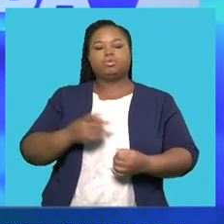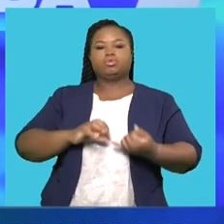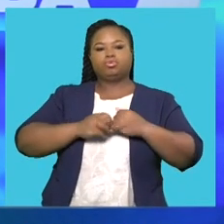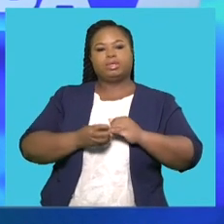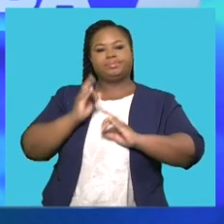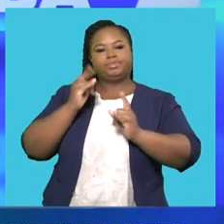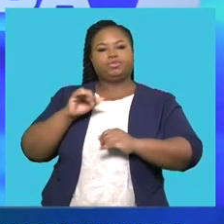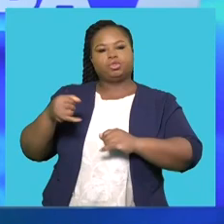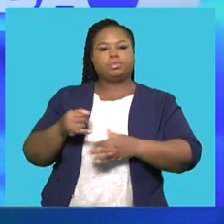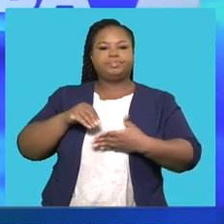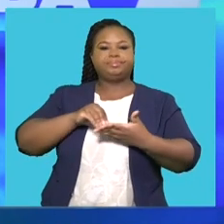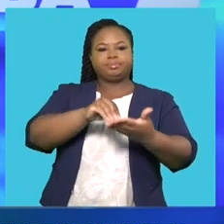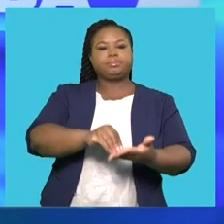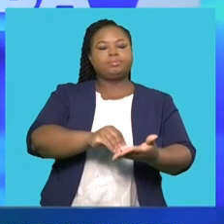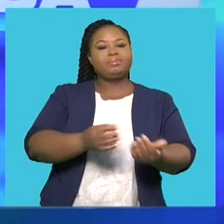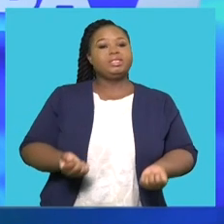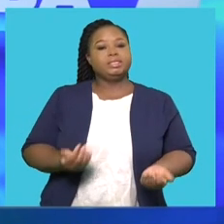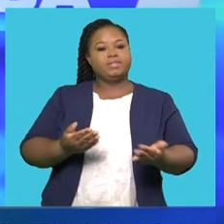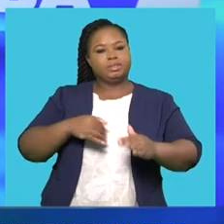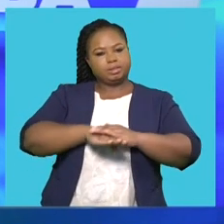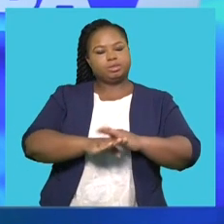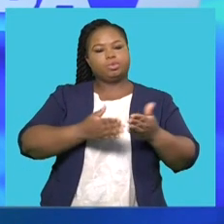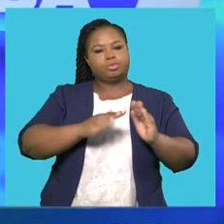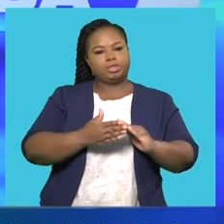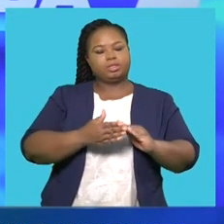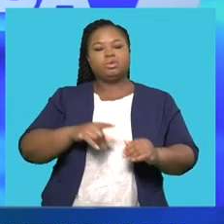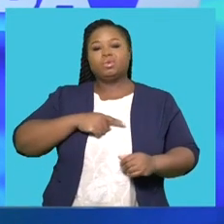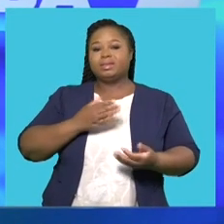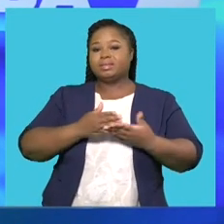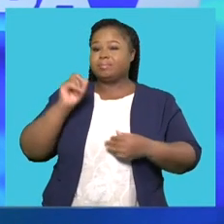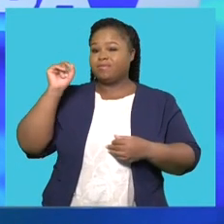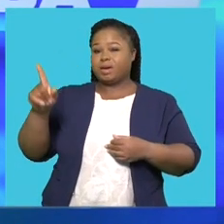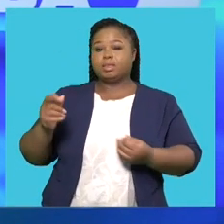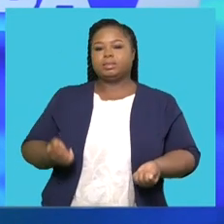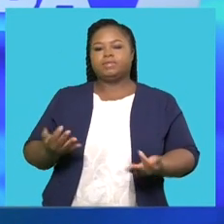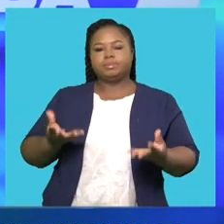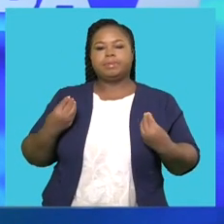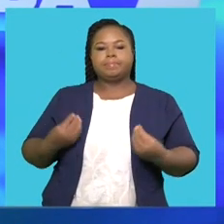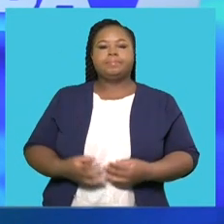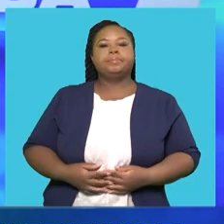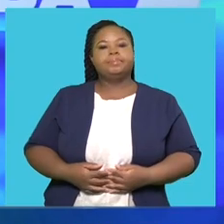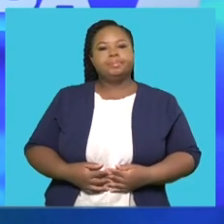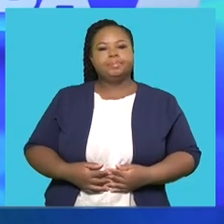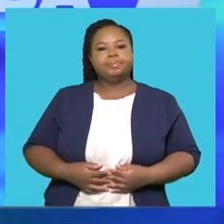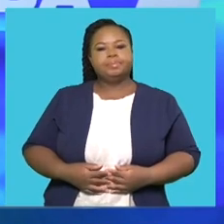yedolobha yokusondeza izinsiza kubantu ukuze bengahamba amabanga amade ukuze bethole lezi nsiza.